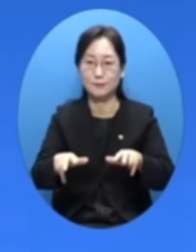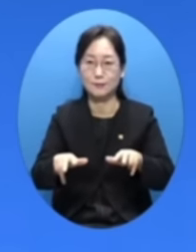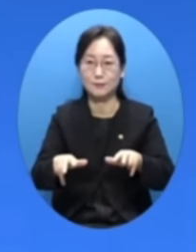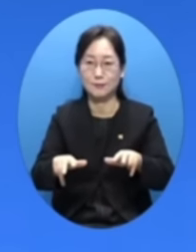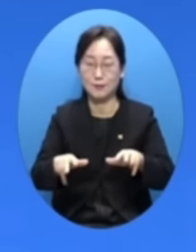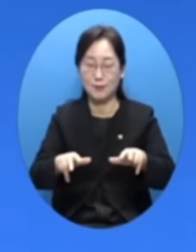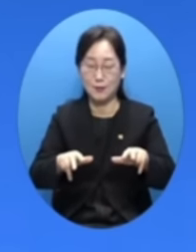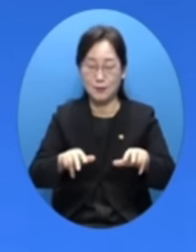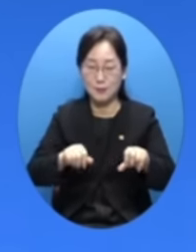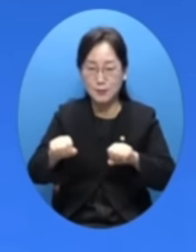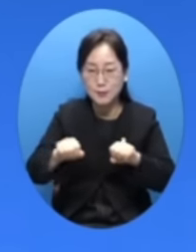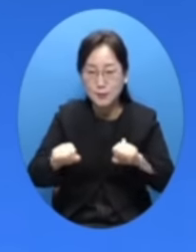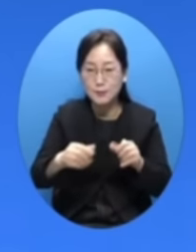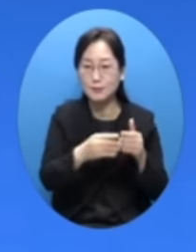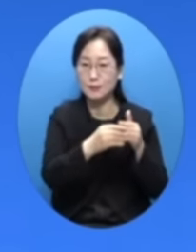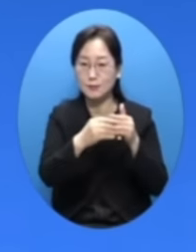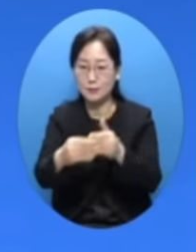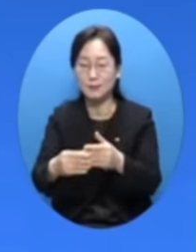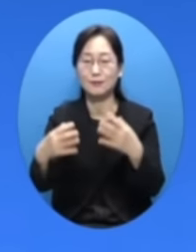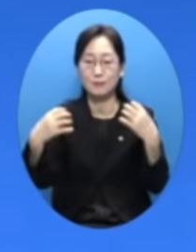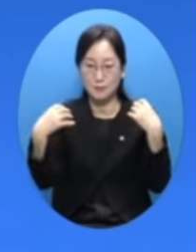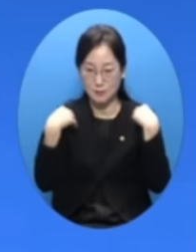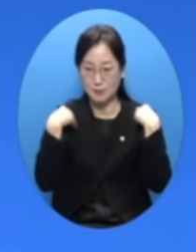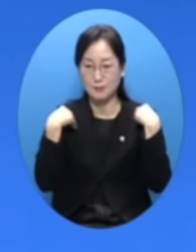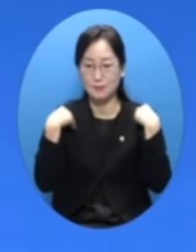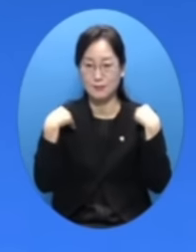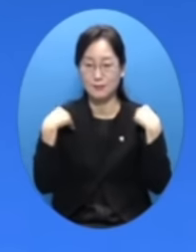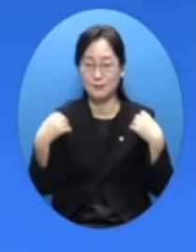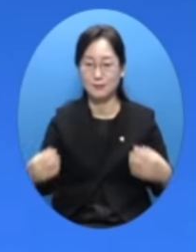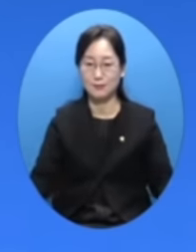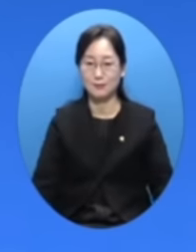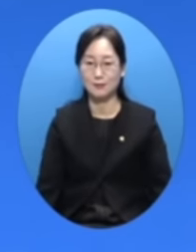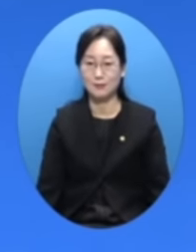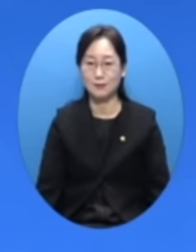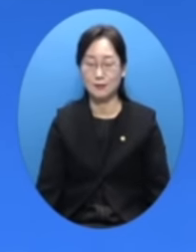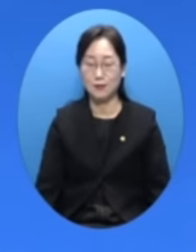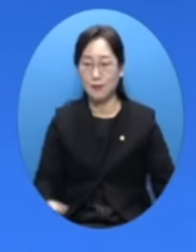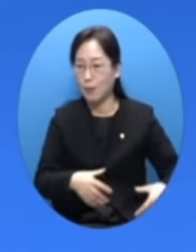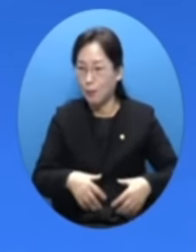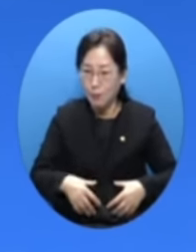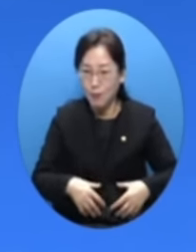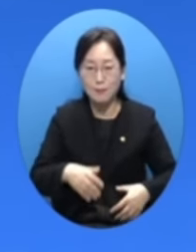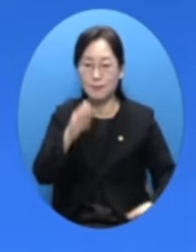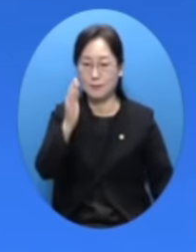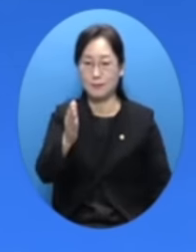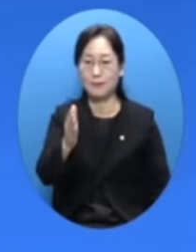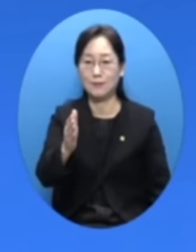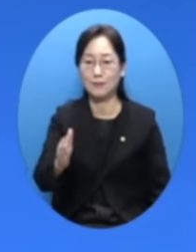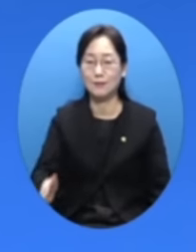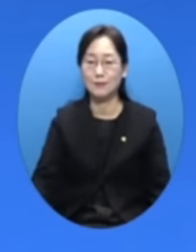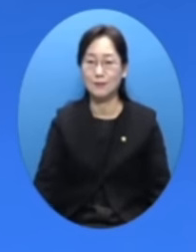부흥의 역사를 이끌어갈 사명이 있습니다. 머뭇거릴 때가 아닙니다.